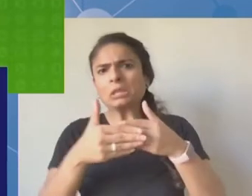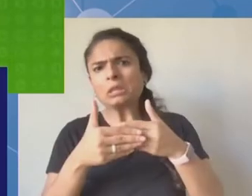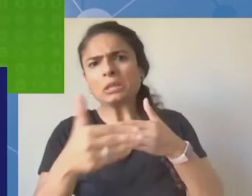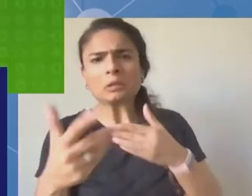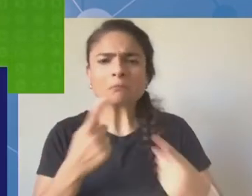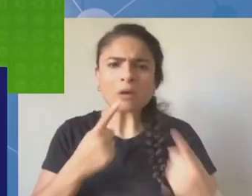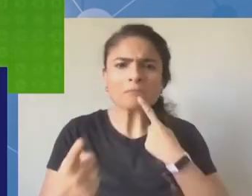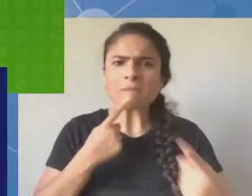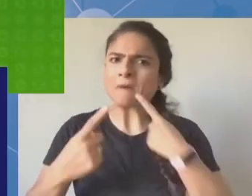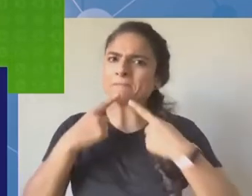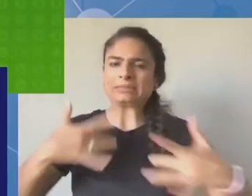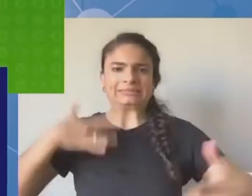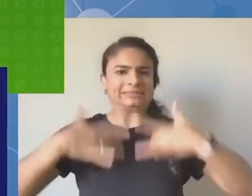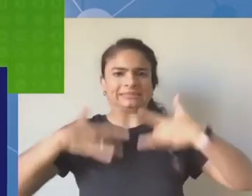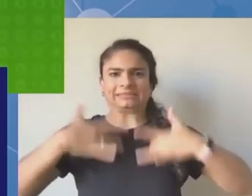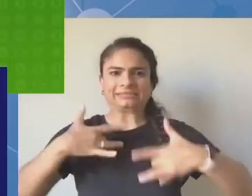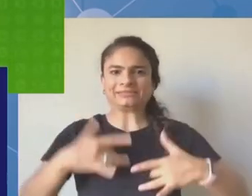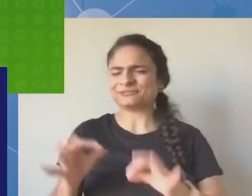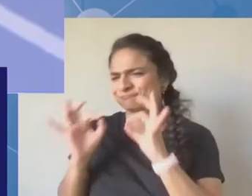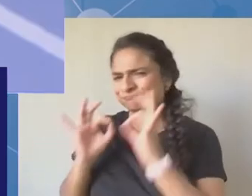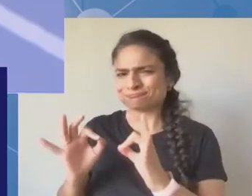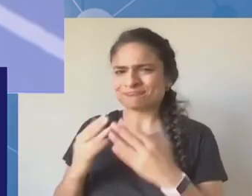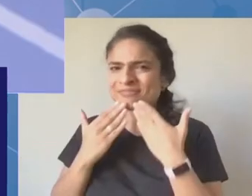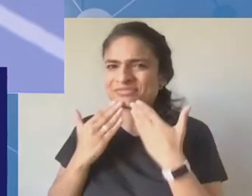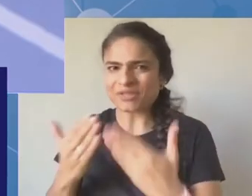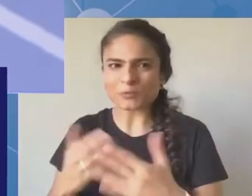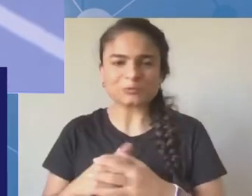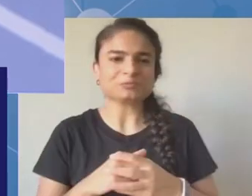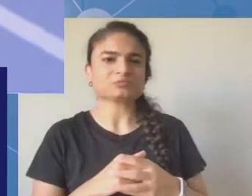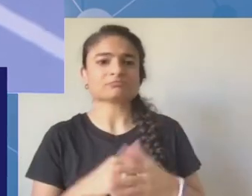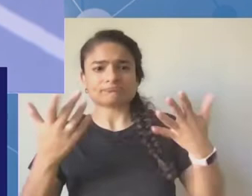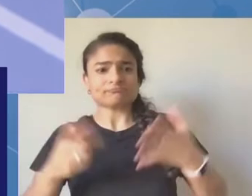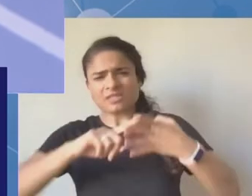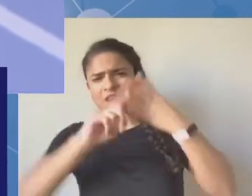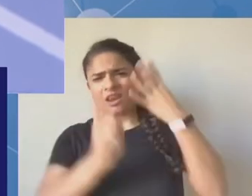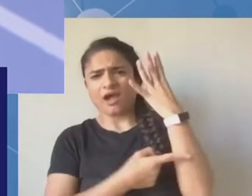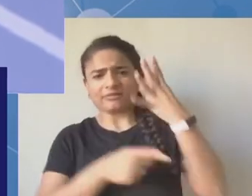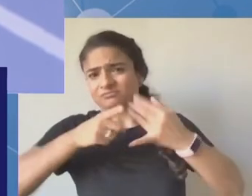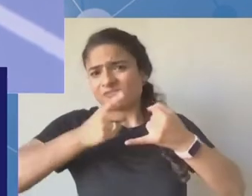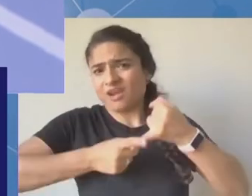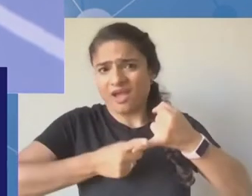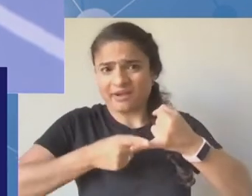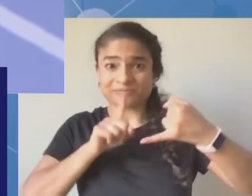ضبط التنظيم وإقامة هذا المؤتمر،